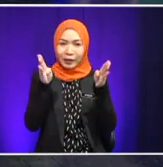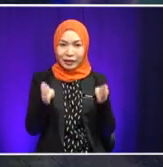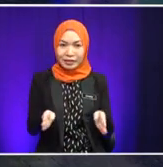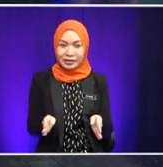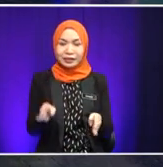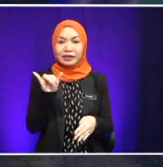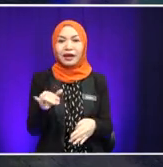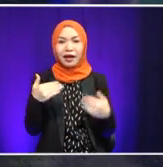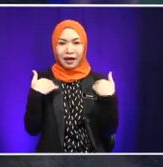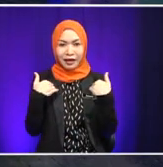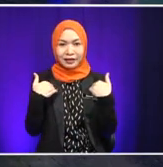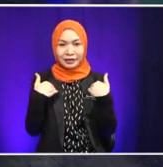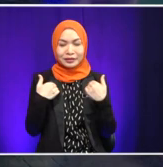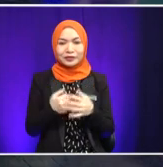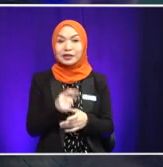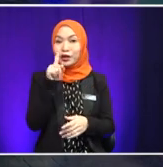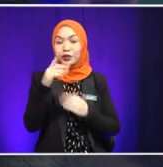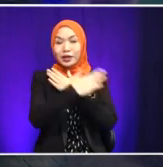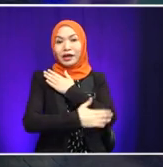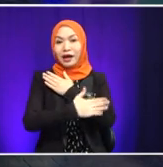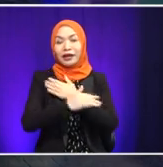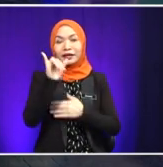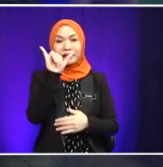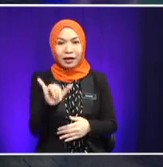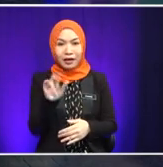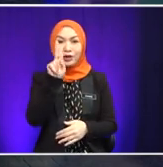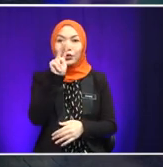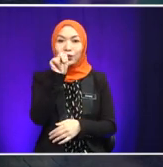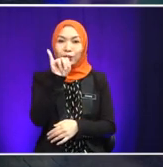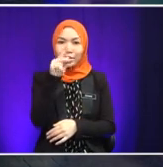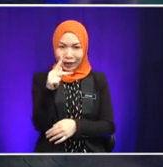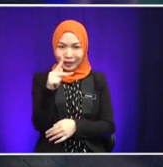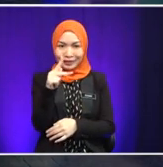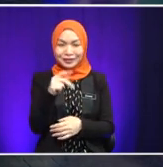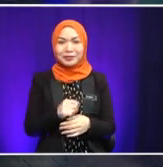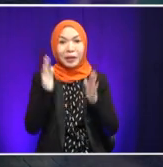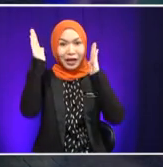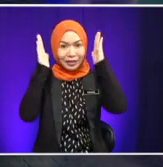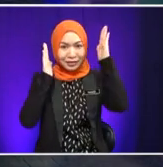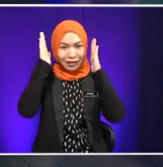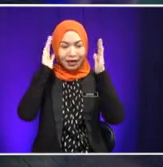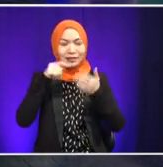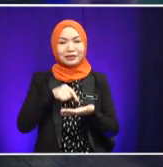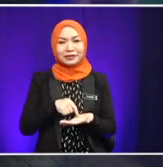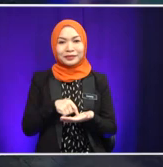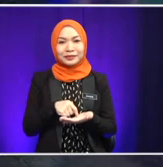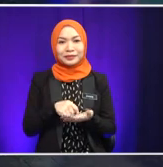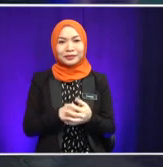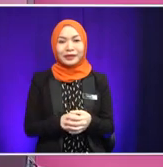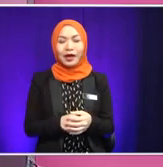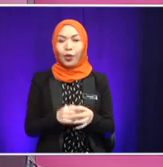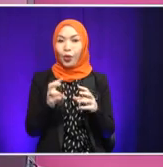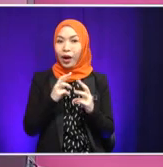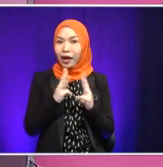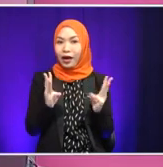sebuah negara unik ya Yang mana walaupun kita tidak banyak ramai berbagai jenis kaum tetapi ada Sisi